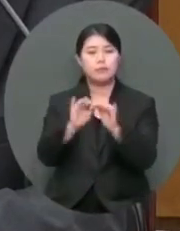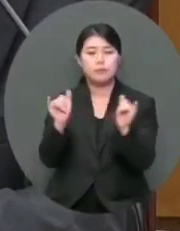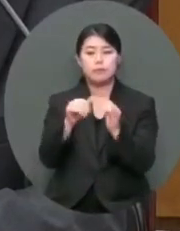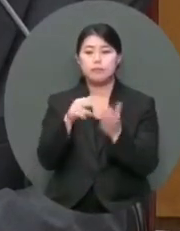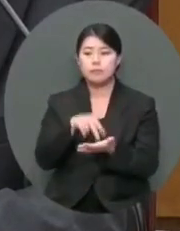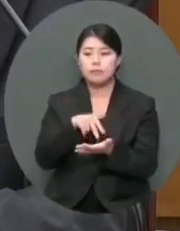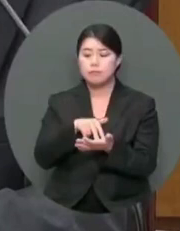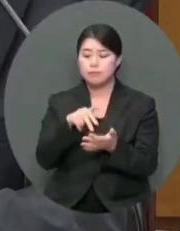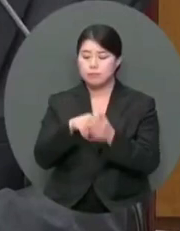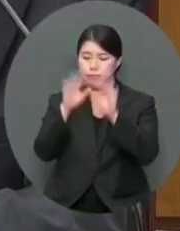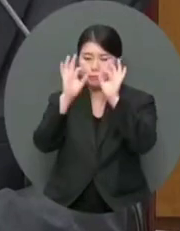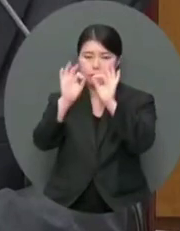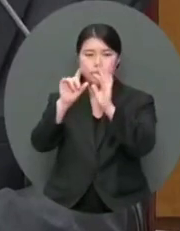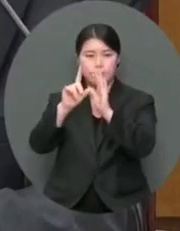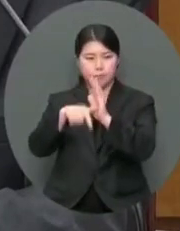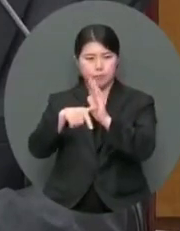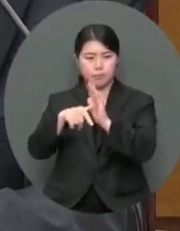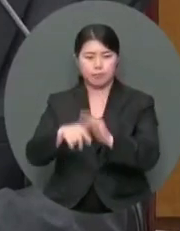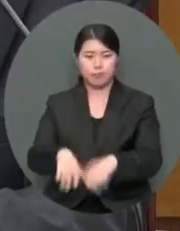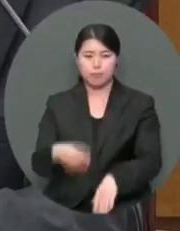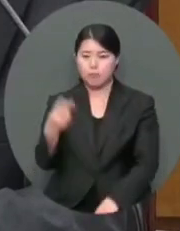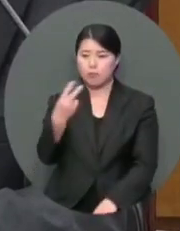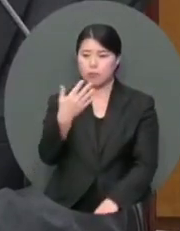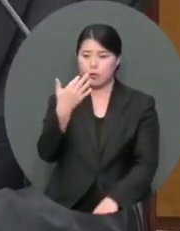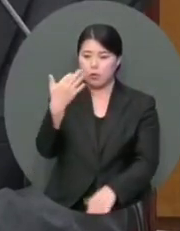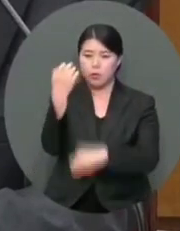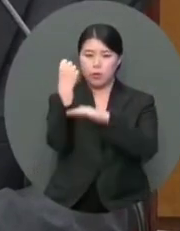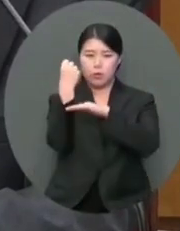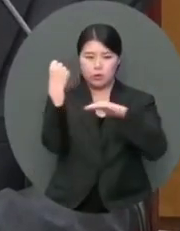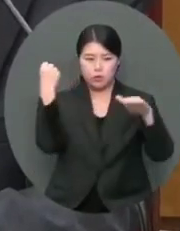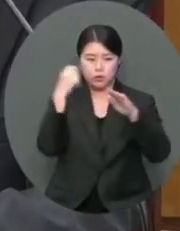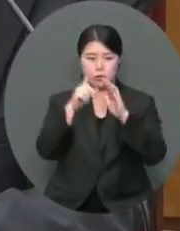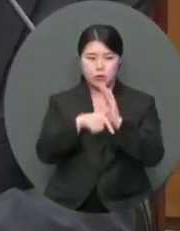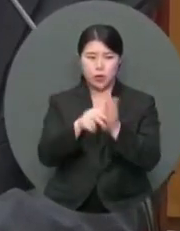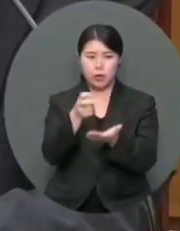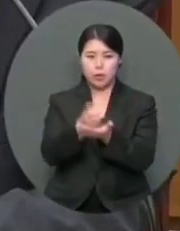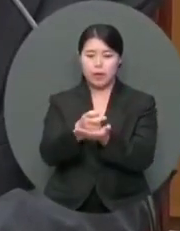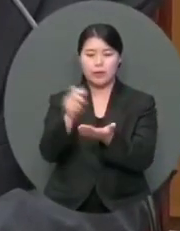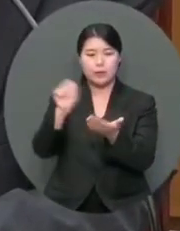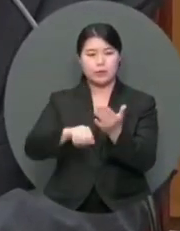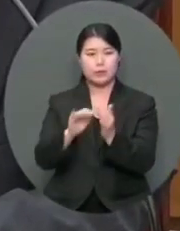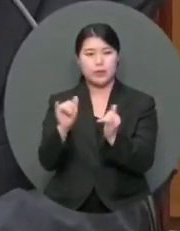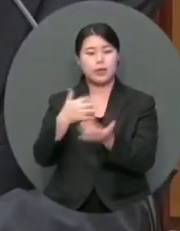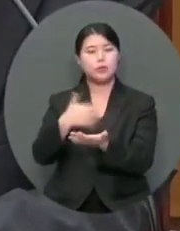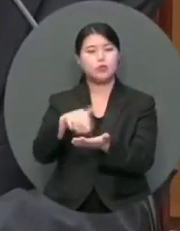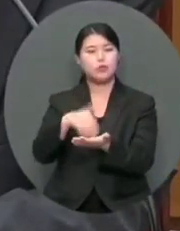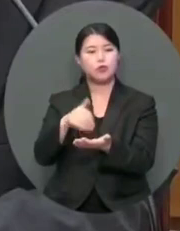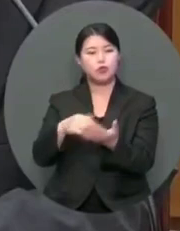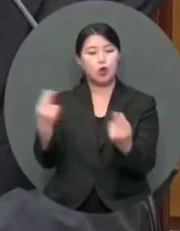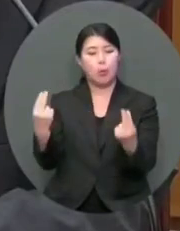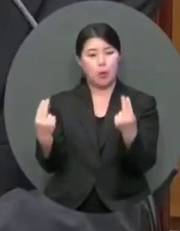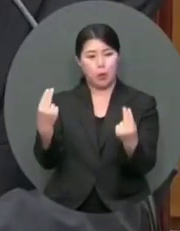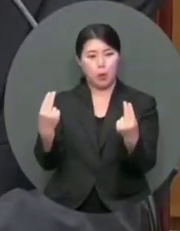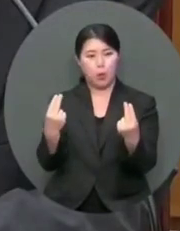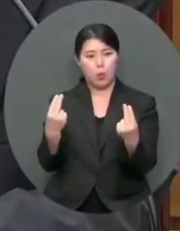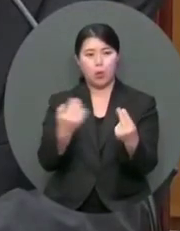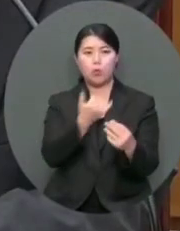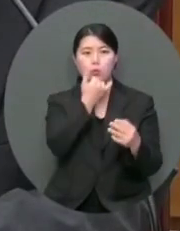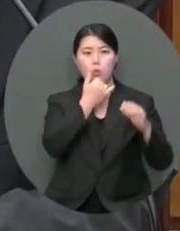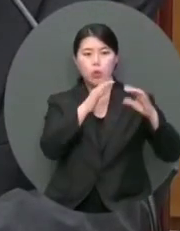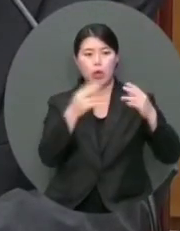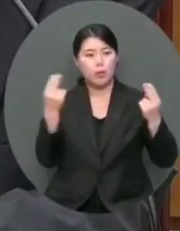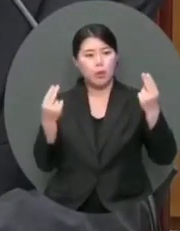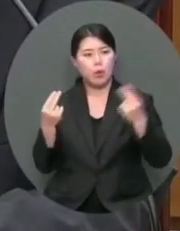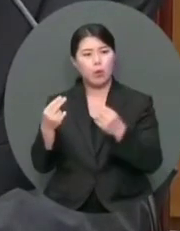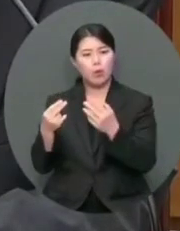때 그러니까 2019년 기준으로 제가 판사 수를 이제 비교해 봤어요. 예. 독일의 8분의 1,